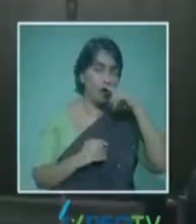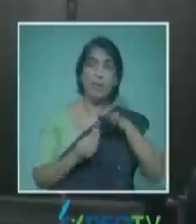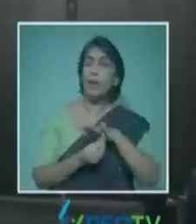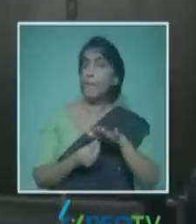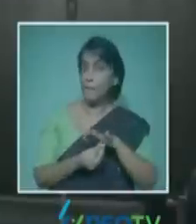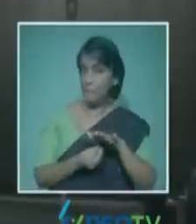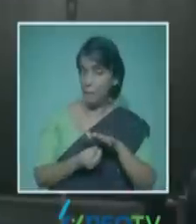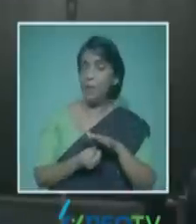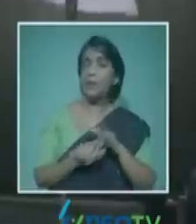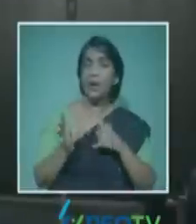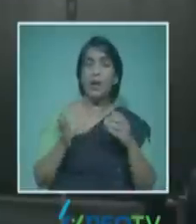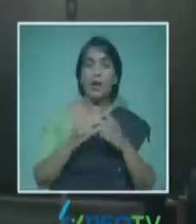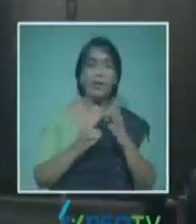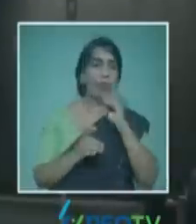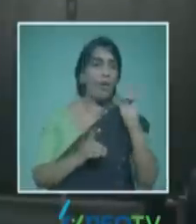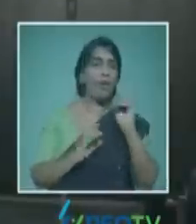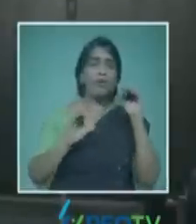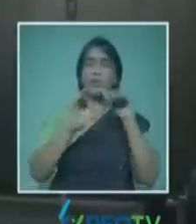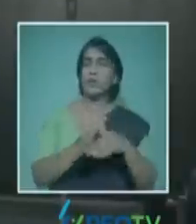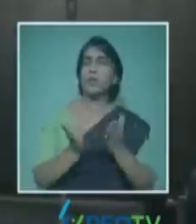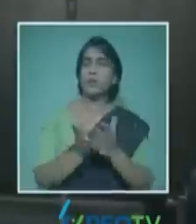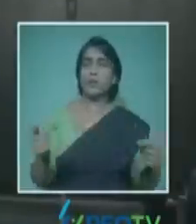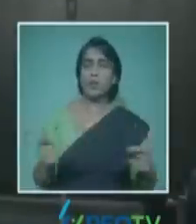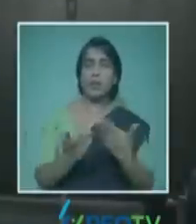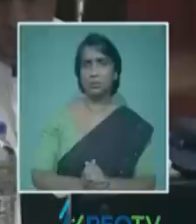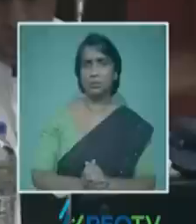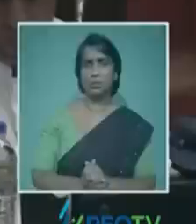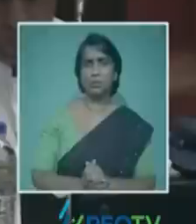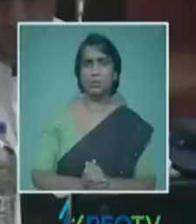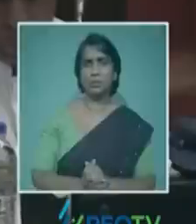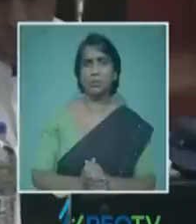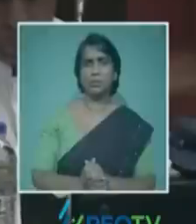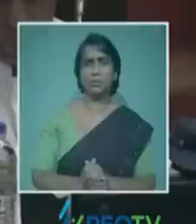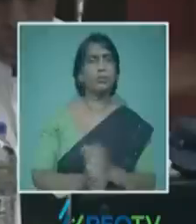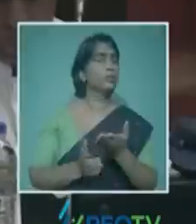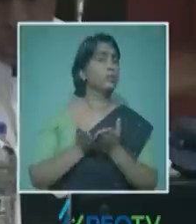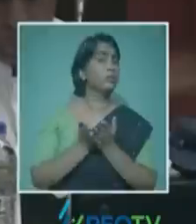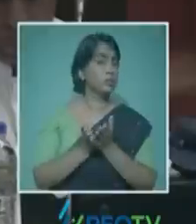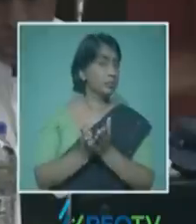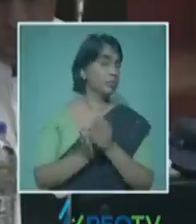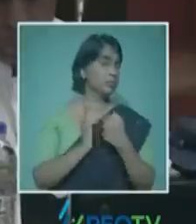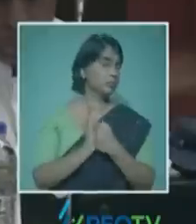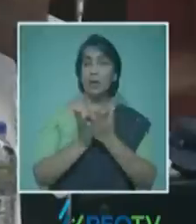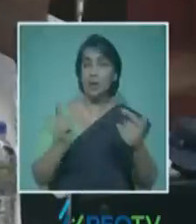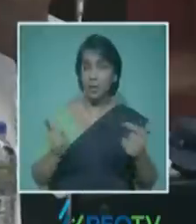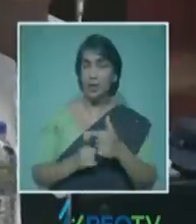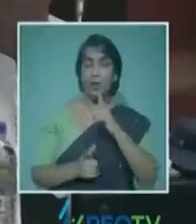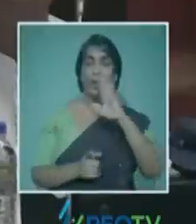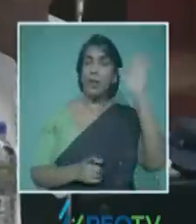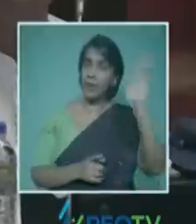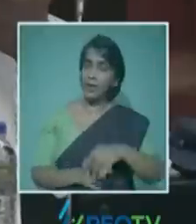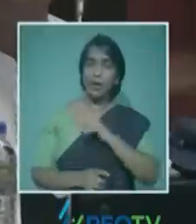පරිසර අධිකාරිය මේ පයකට ඔෆිස් එකක් නැහැ වරාය ඇතුලේ තියෙන්නේ කන්ටේනර් පෙට්ටි දෙකක් මේ එක්ස්ප්‍රෙස් පර්ල් නෞකාව ගරු කතානායකතුමනි